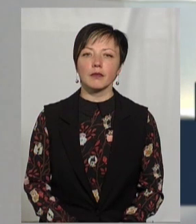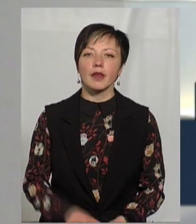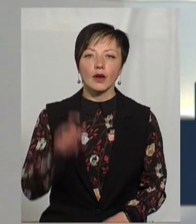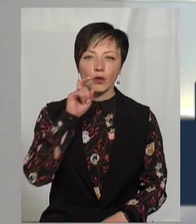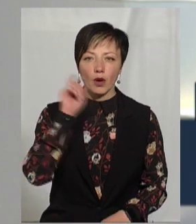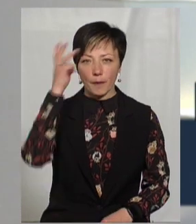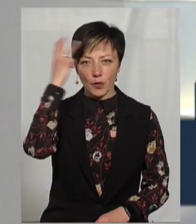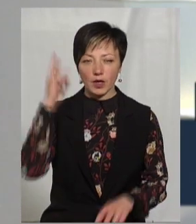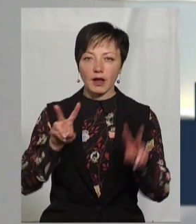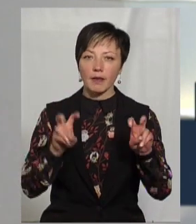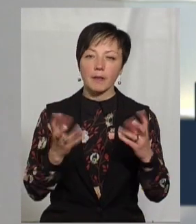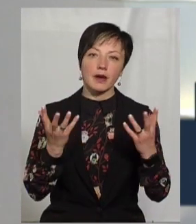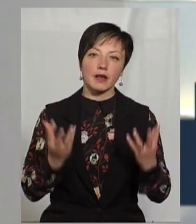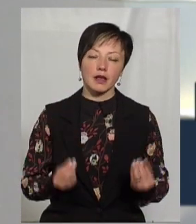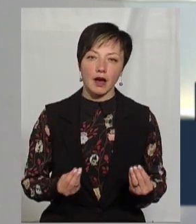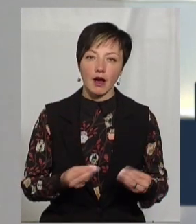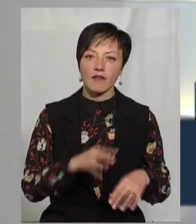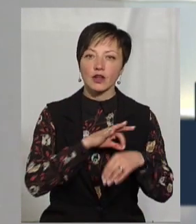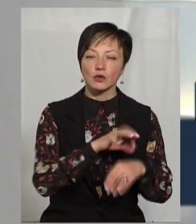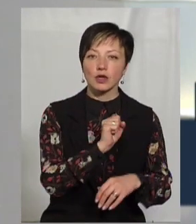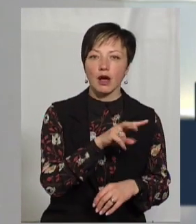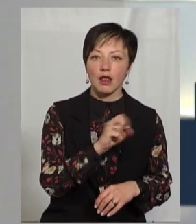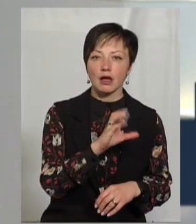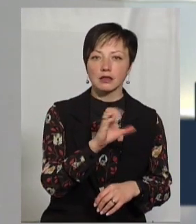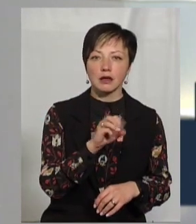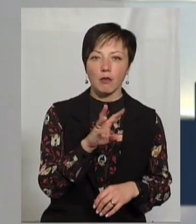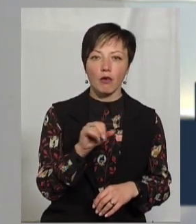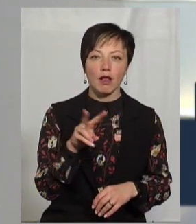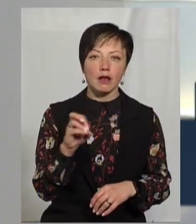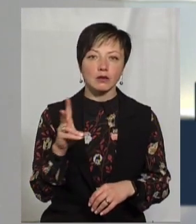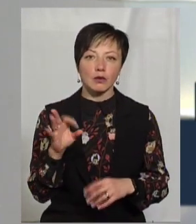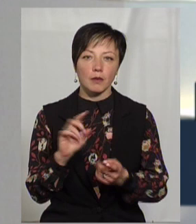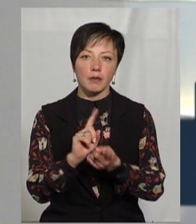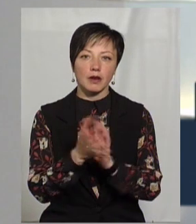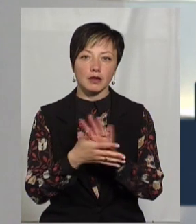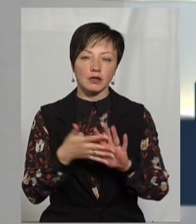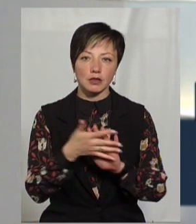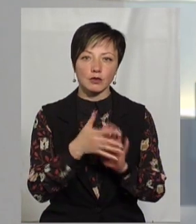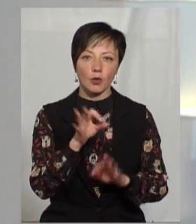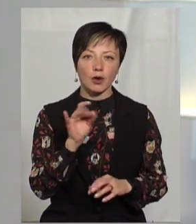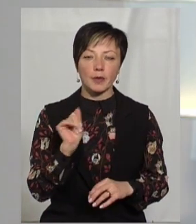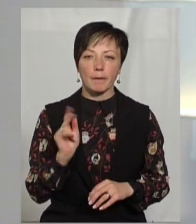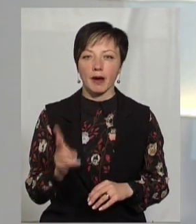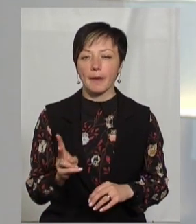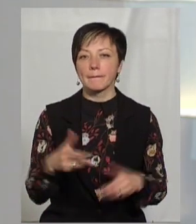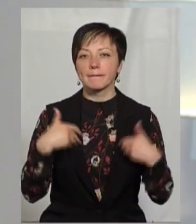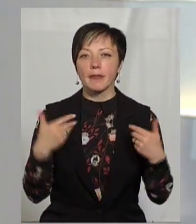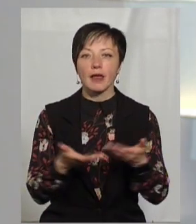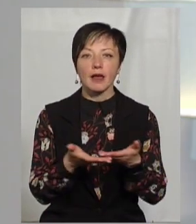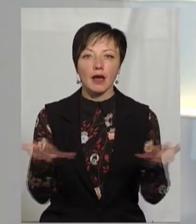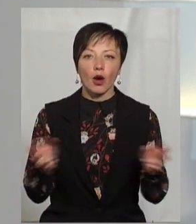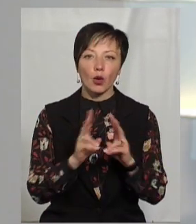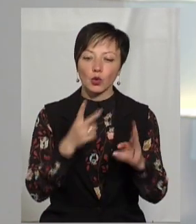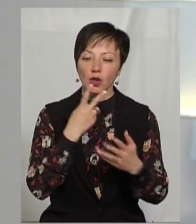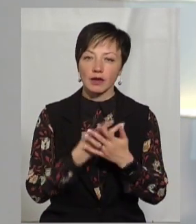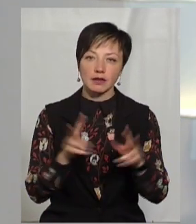на UA Поділля «Тема дня». Мене звати Алла Самойленко, на жестову мову перекладає Ольга Рибак. Вітаємо усіх, хто